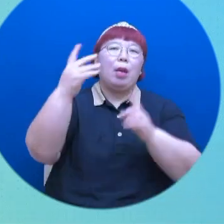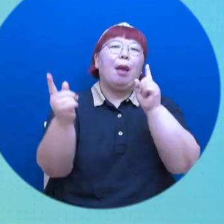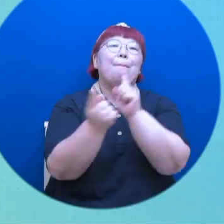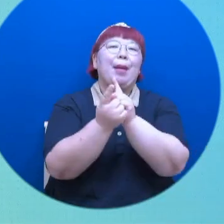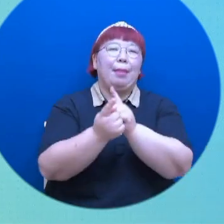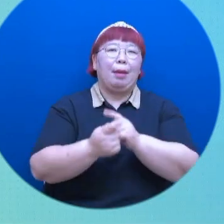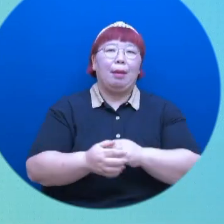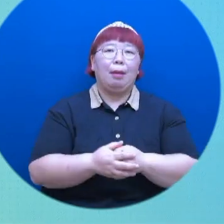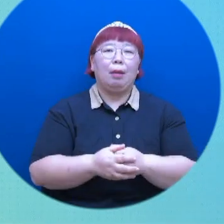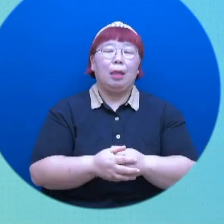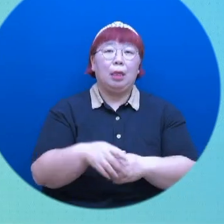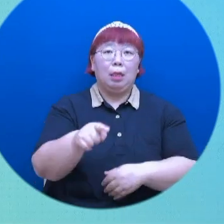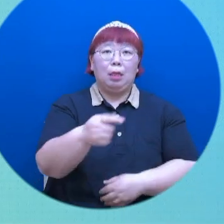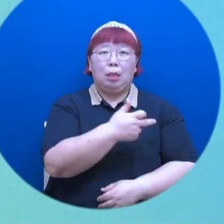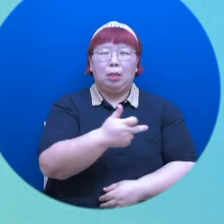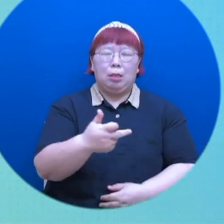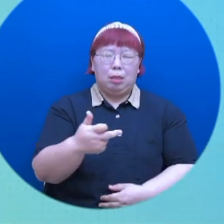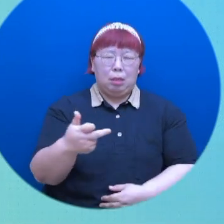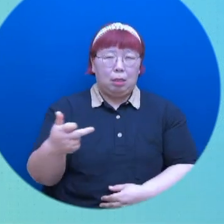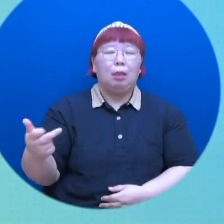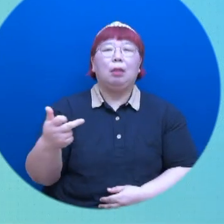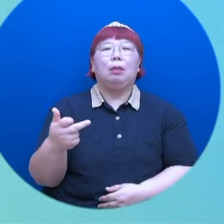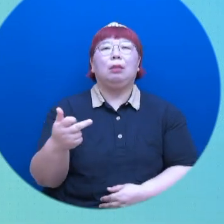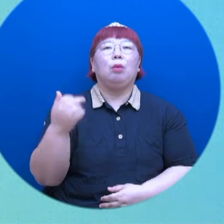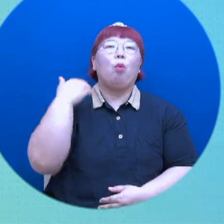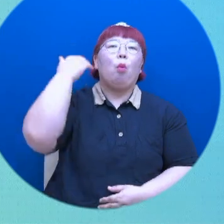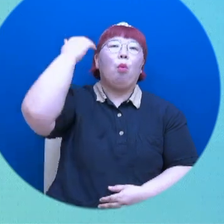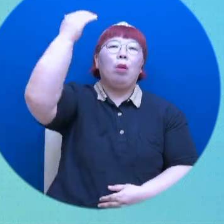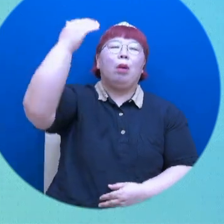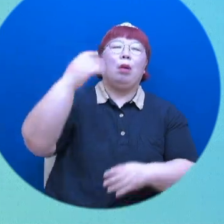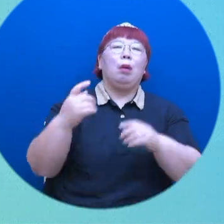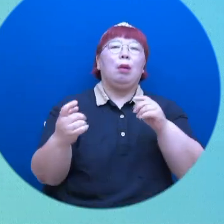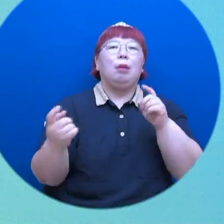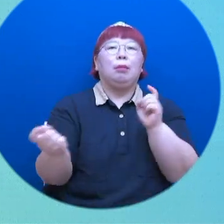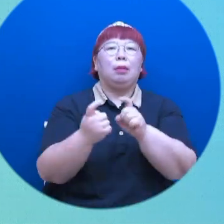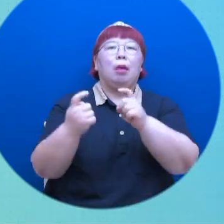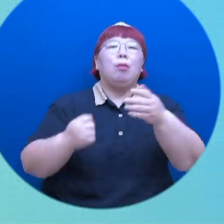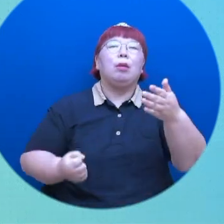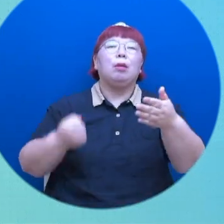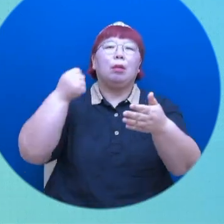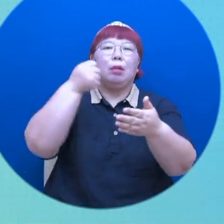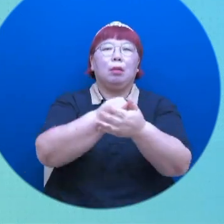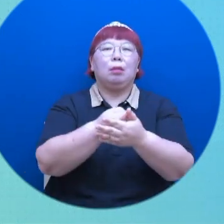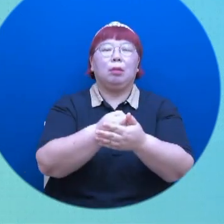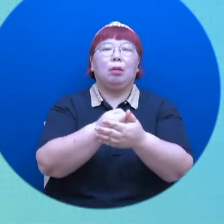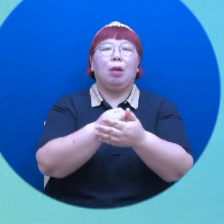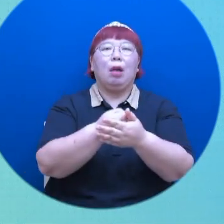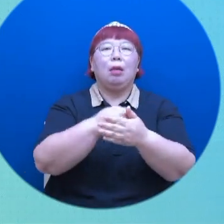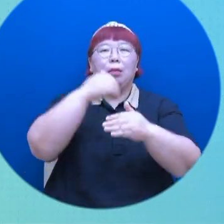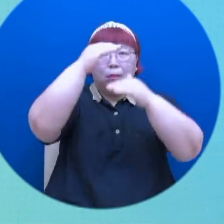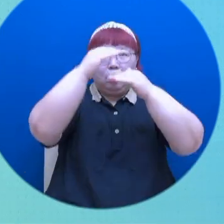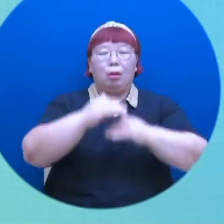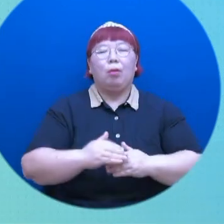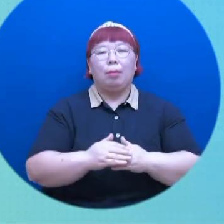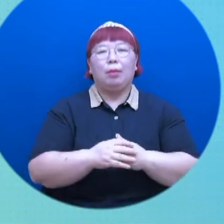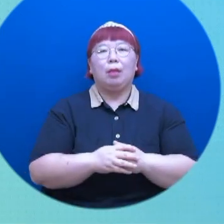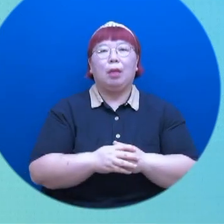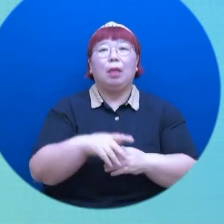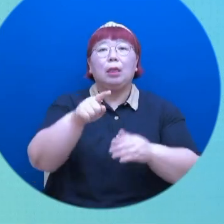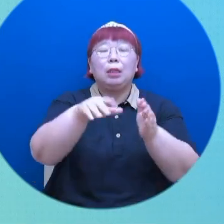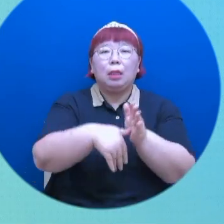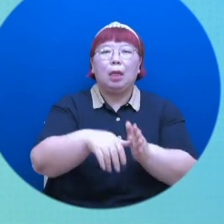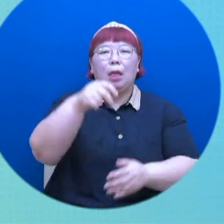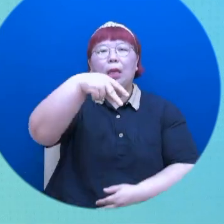그리고 그 거대한 골리앗과 싸우기로 결단하는 장면이 나옵니다. 그때 사울이